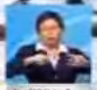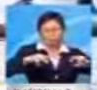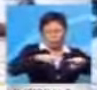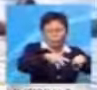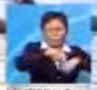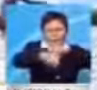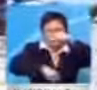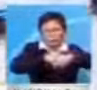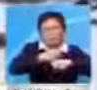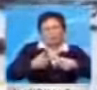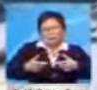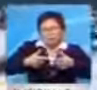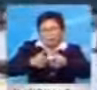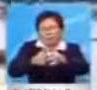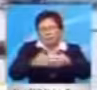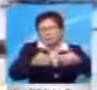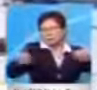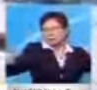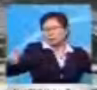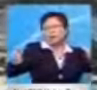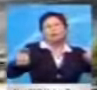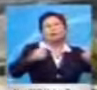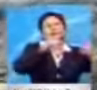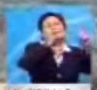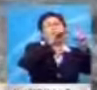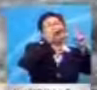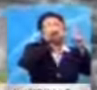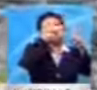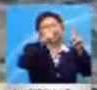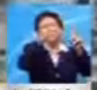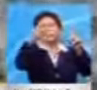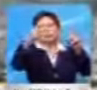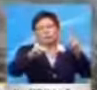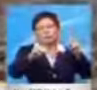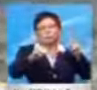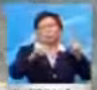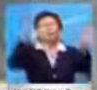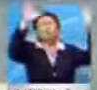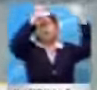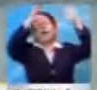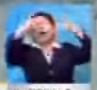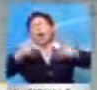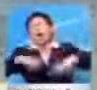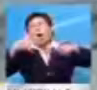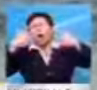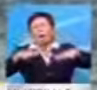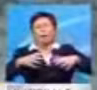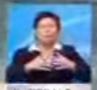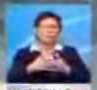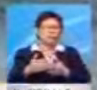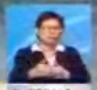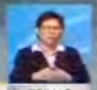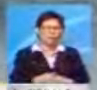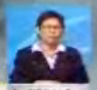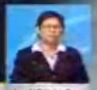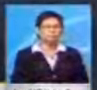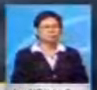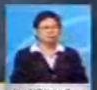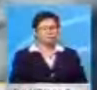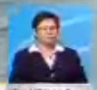berbasikal dan larian dengan jarak keseluruhan 113 KMA Pan berbahang menjadikan cabaran